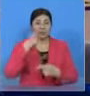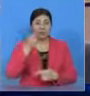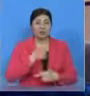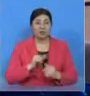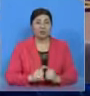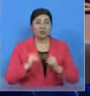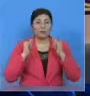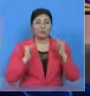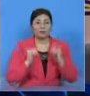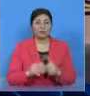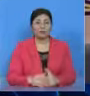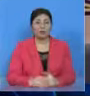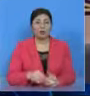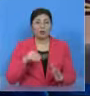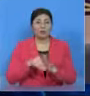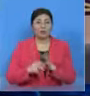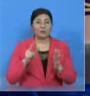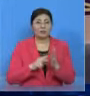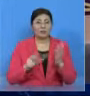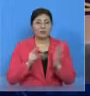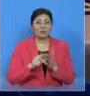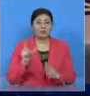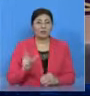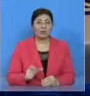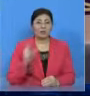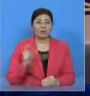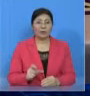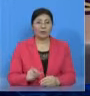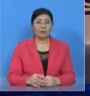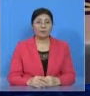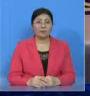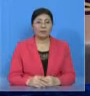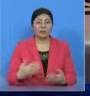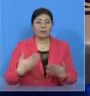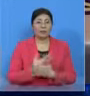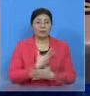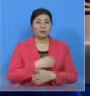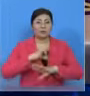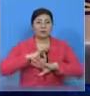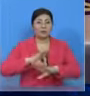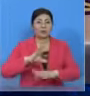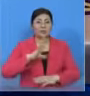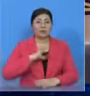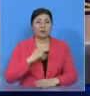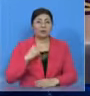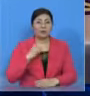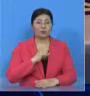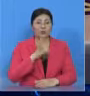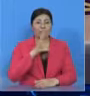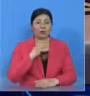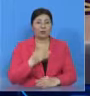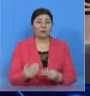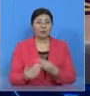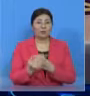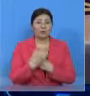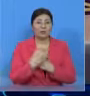көбейтеді. Оның ішінде біз 88 адамға жалпы ревакцинация уже өткіздік. Өздері уақыттарымен келіп,